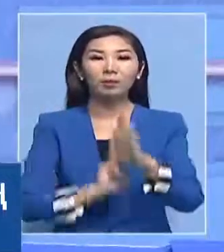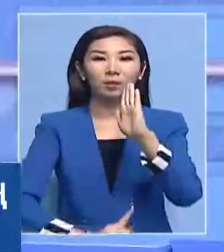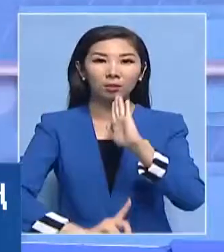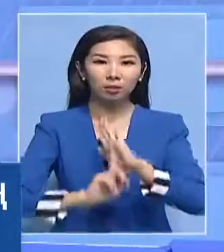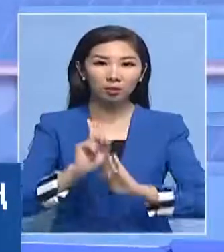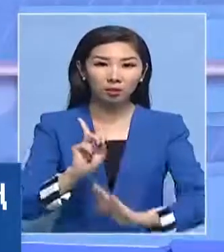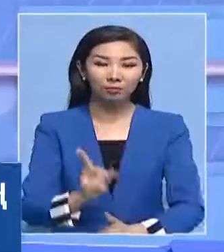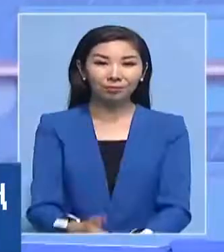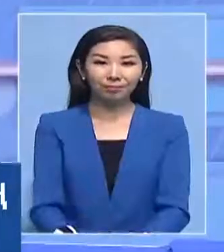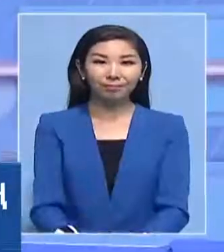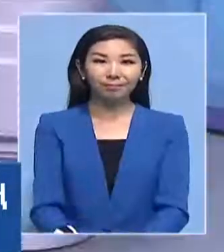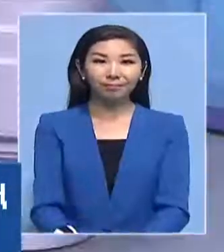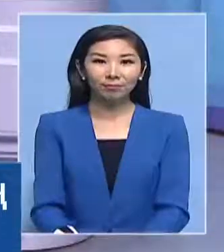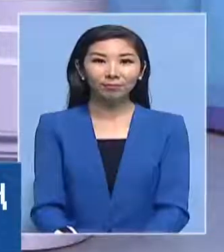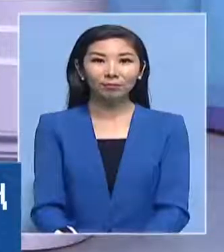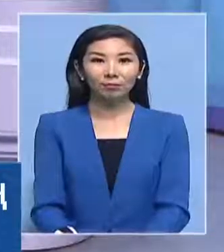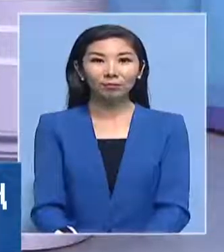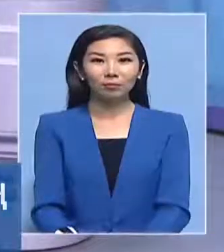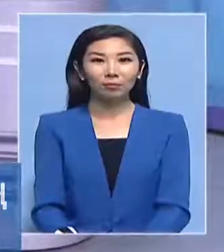бастасақ. Енді